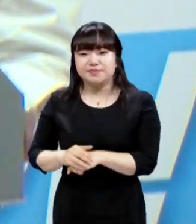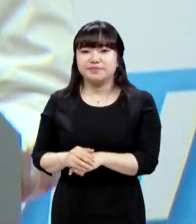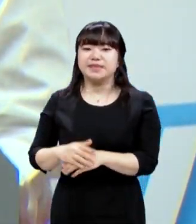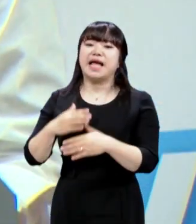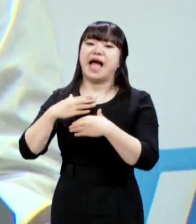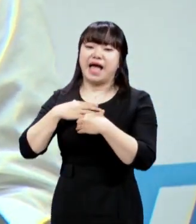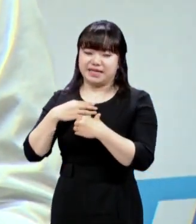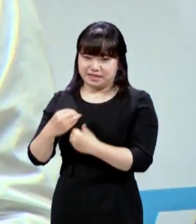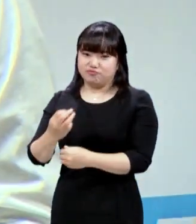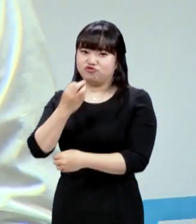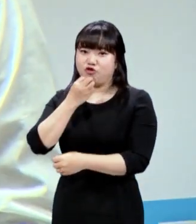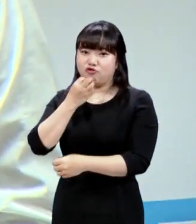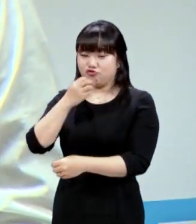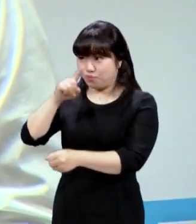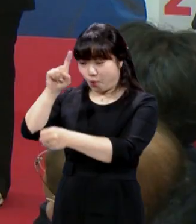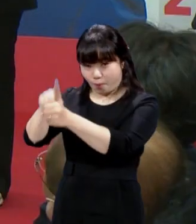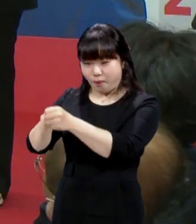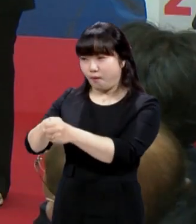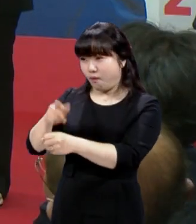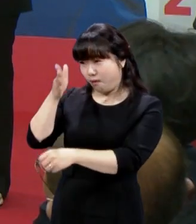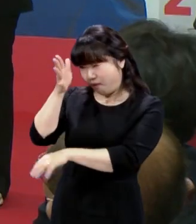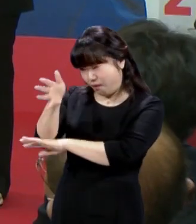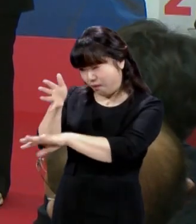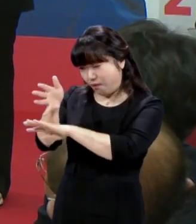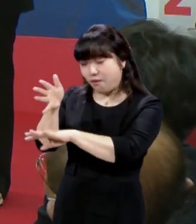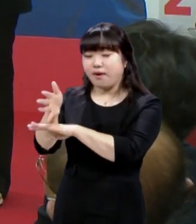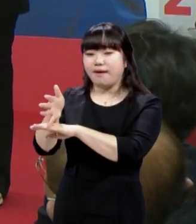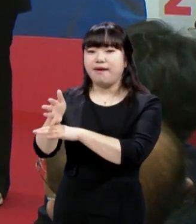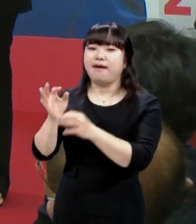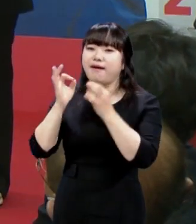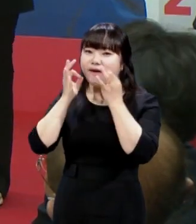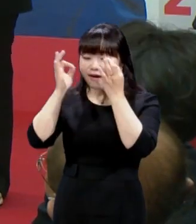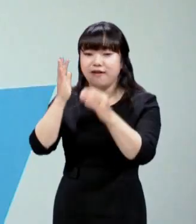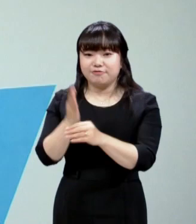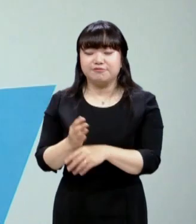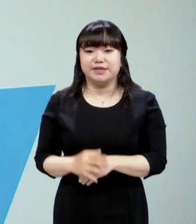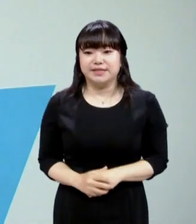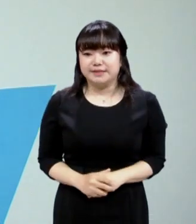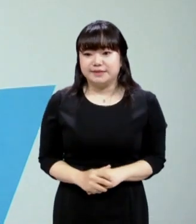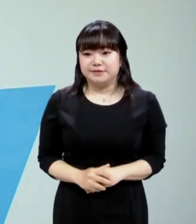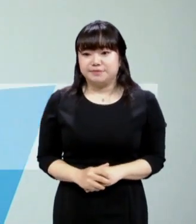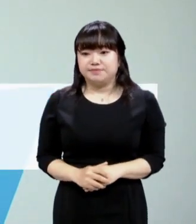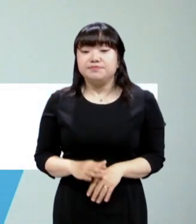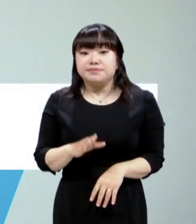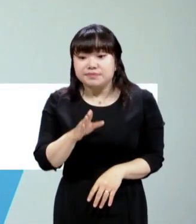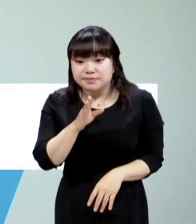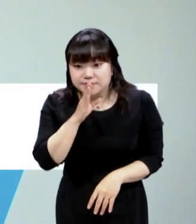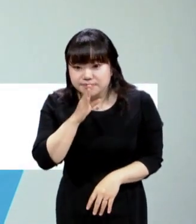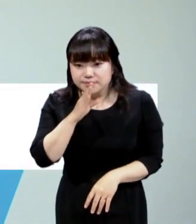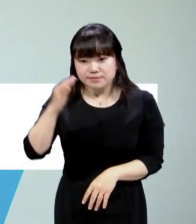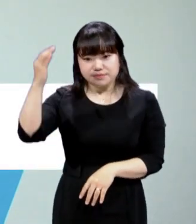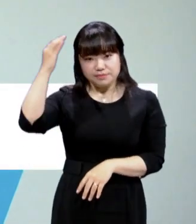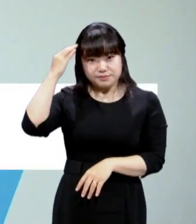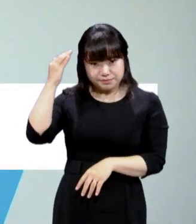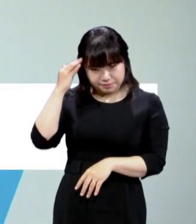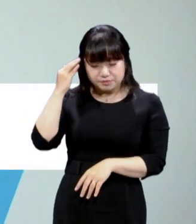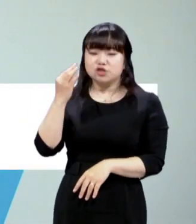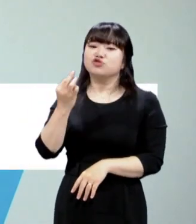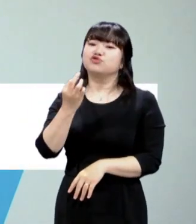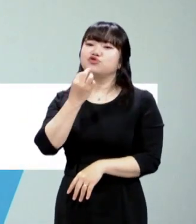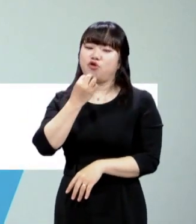안심 소를 위한 정책을 계속해서 강조하고 있습니다 진정으로 대한민국 수 솔